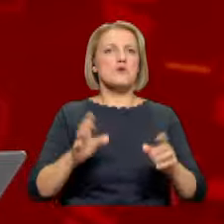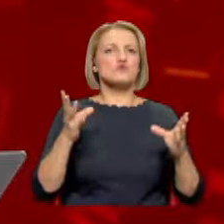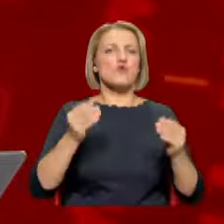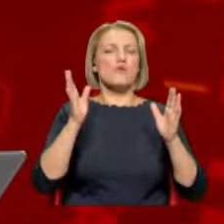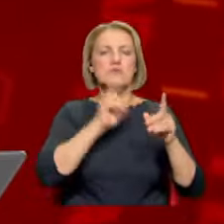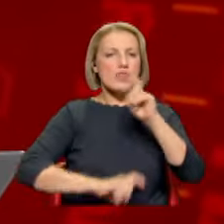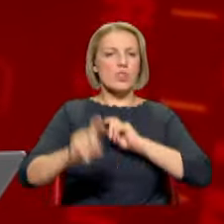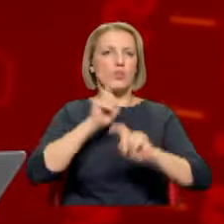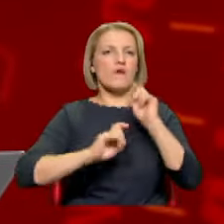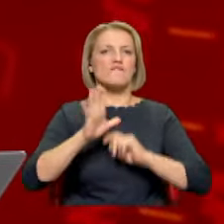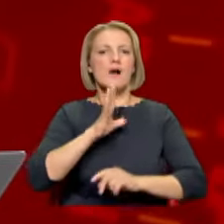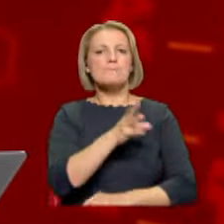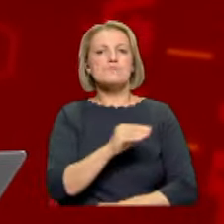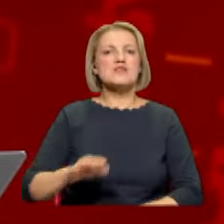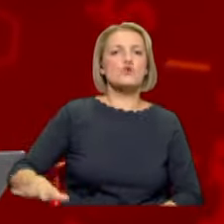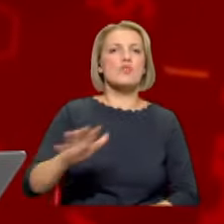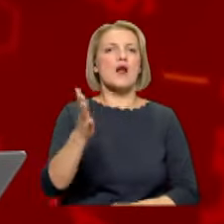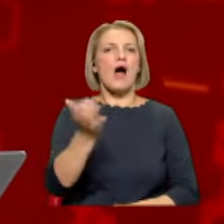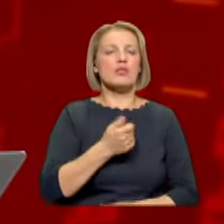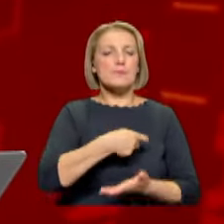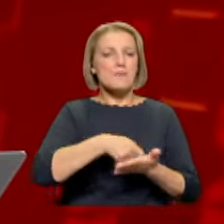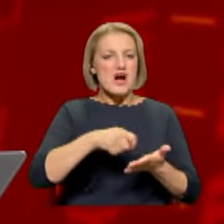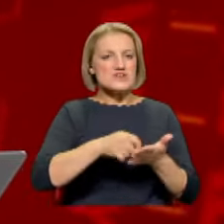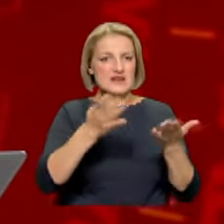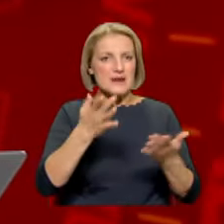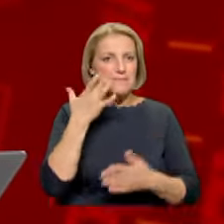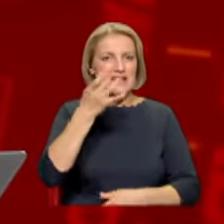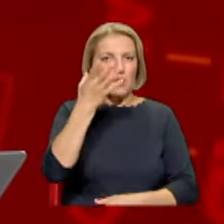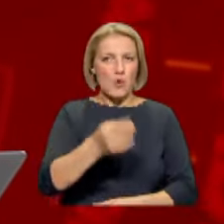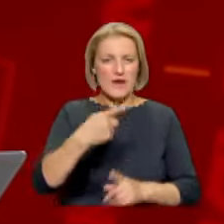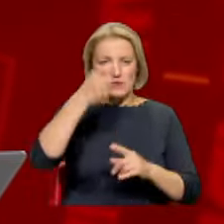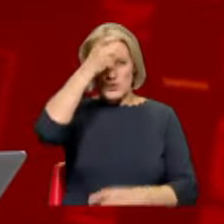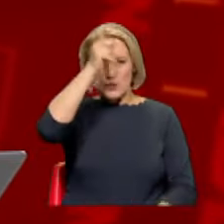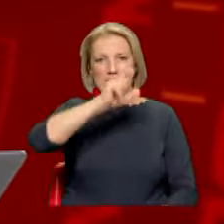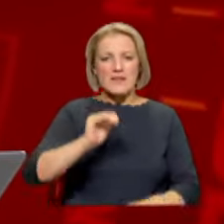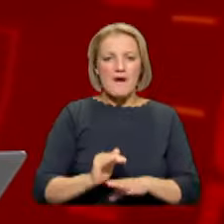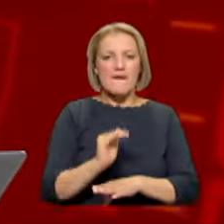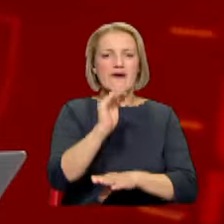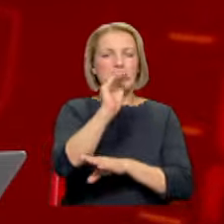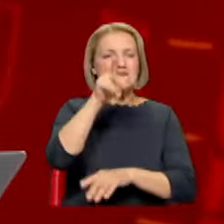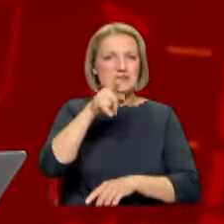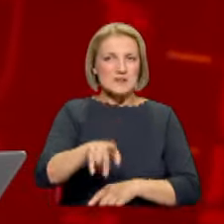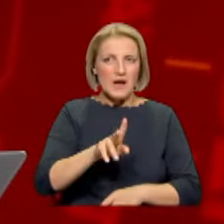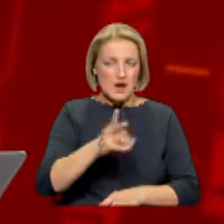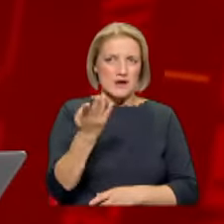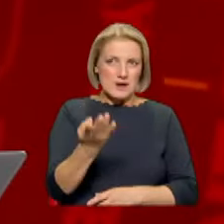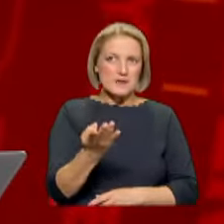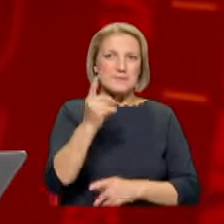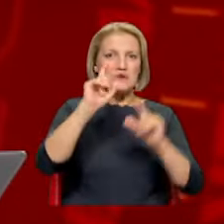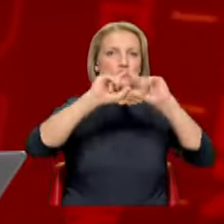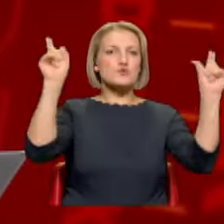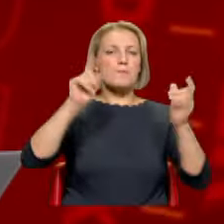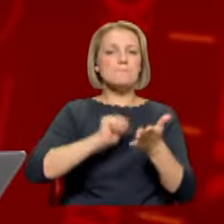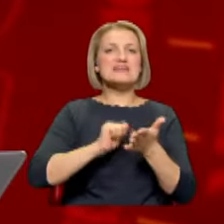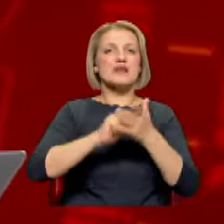da hata var. Milyonların aldığı ücretleri belirleyen, yani Türkiye'nin hayatını şekillendiren bir kurumun